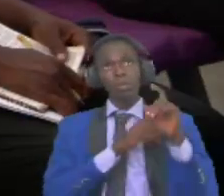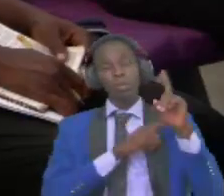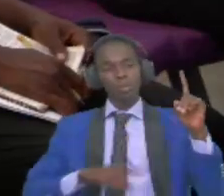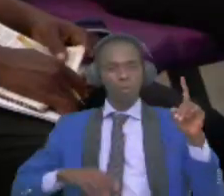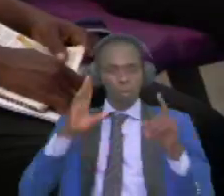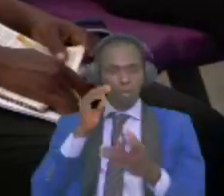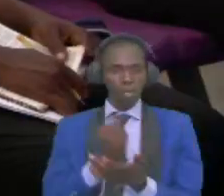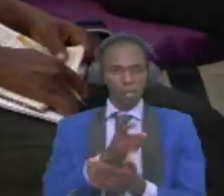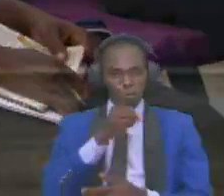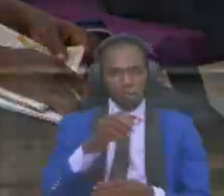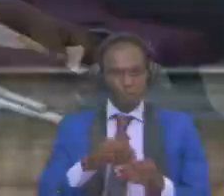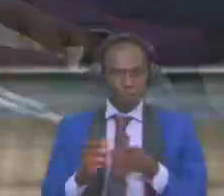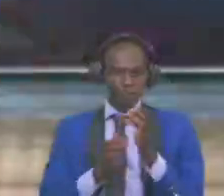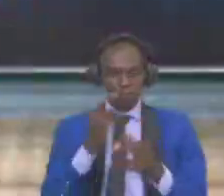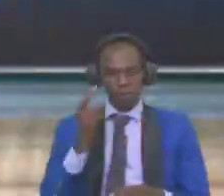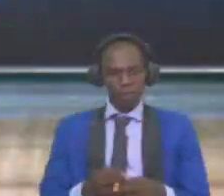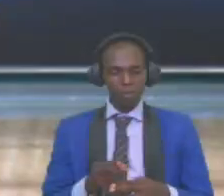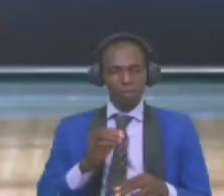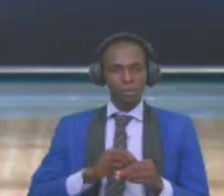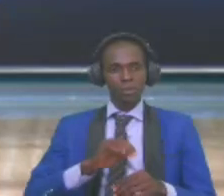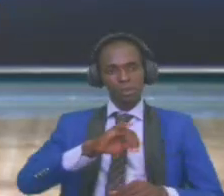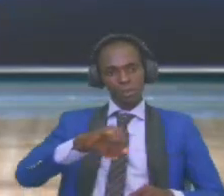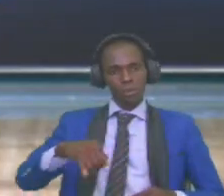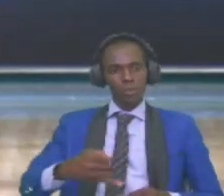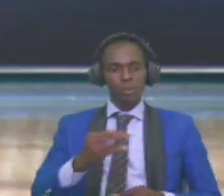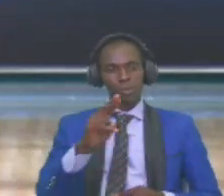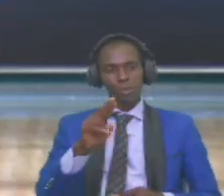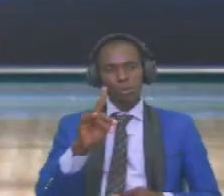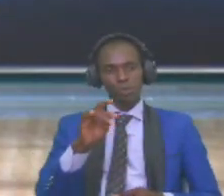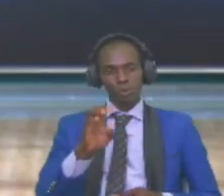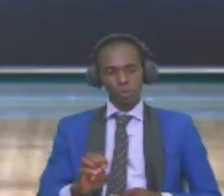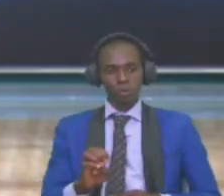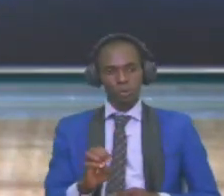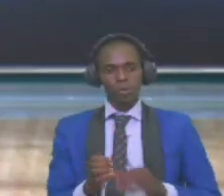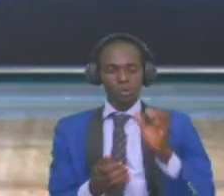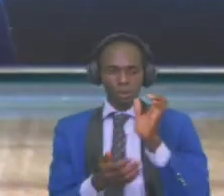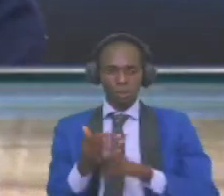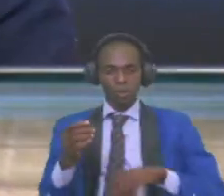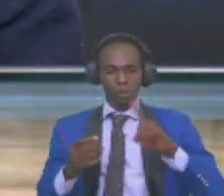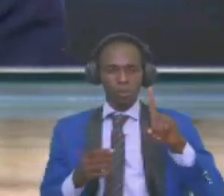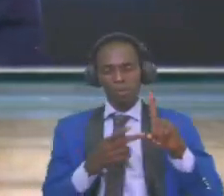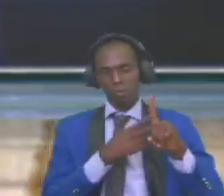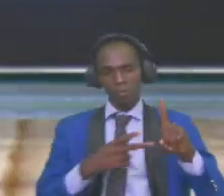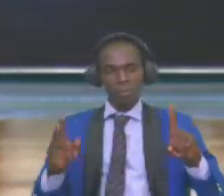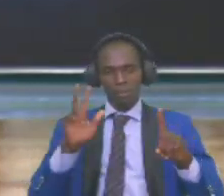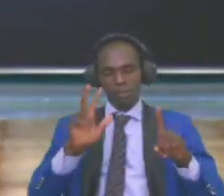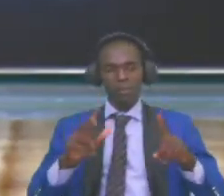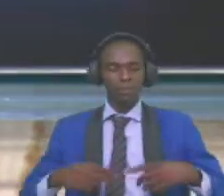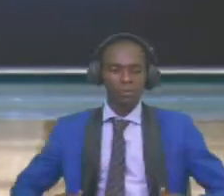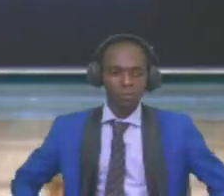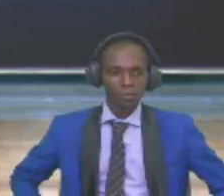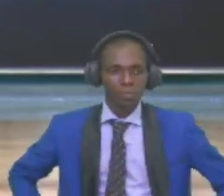vous à doha on va agir de 1 12 heures chapiteau